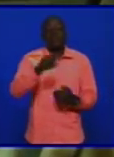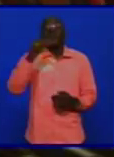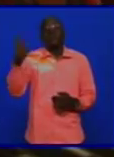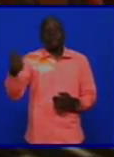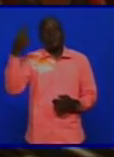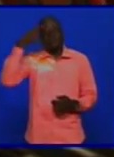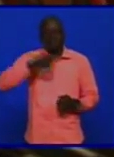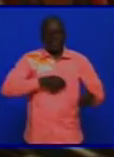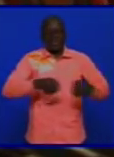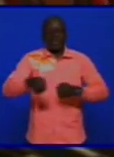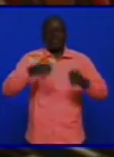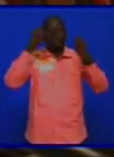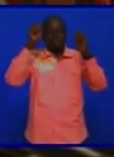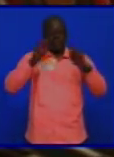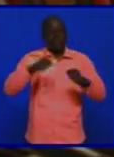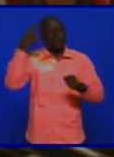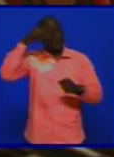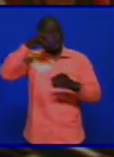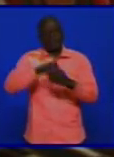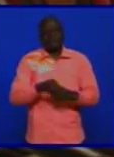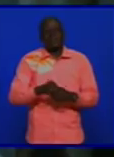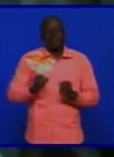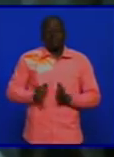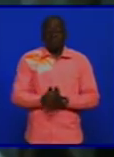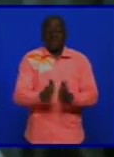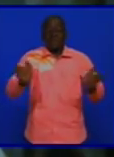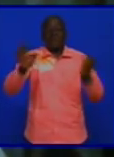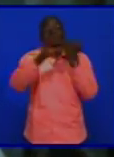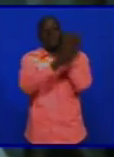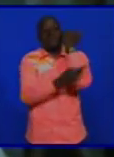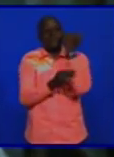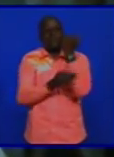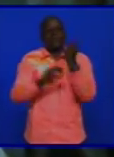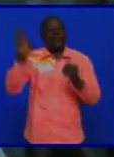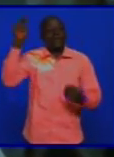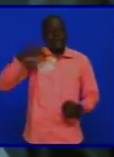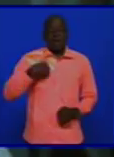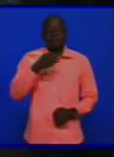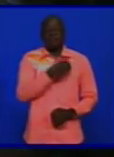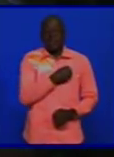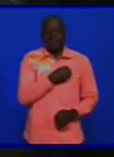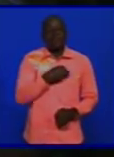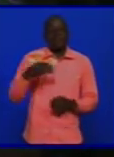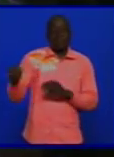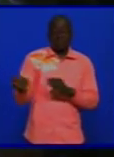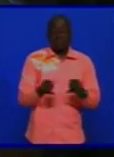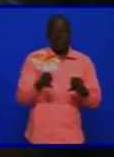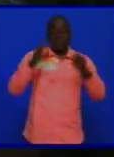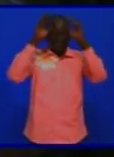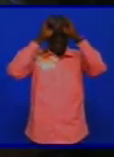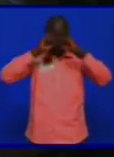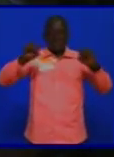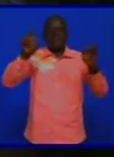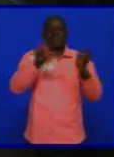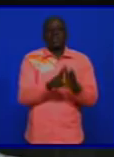gestion du pouvoir, à cette Assemblée générale de FADA, les militants et sympathisants de la mouvance présidentielle se sont